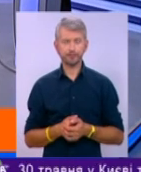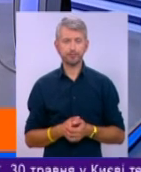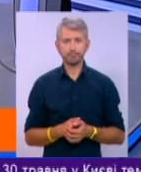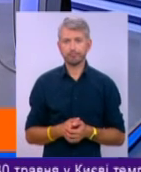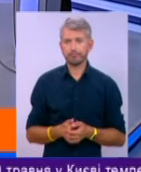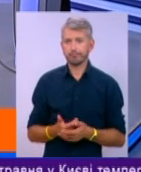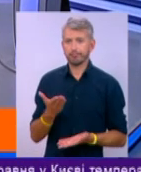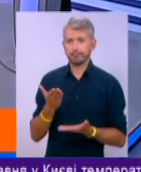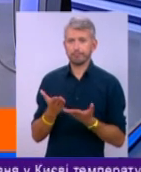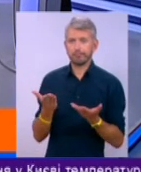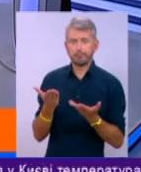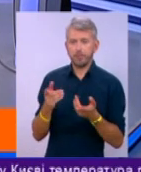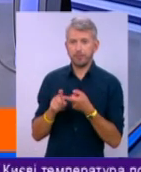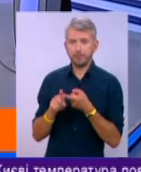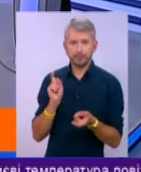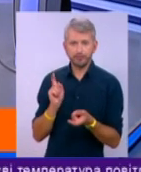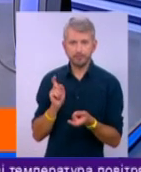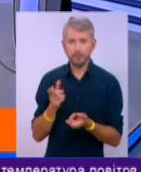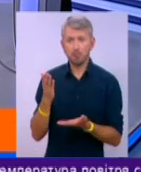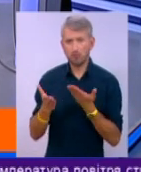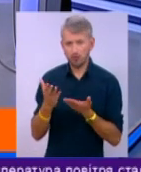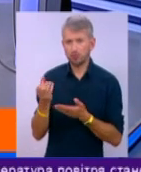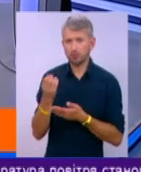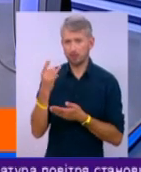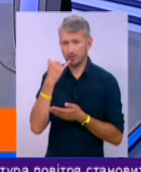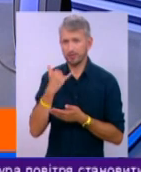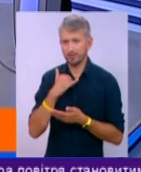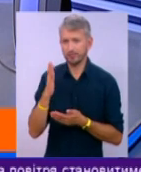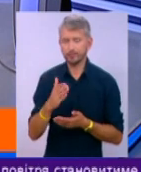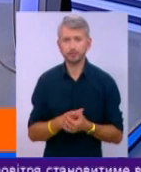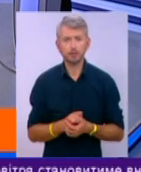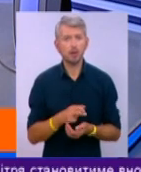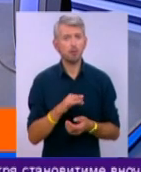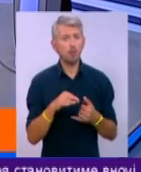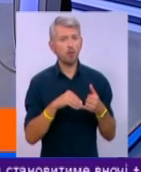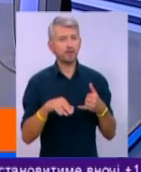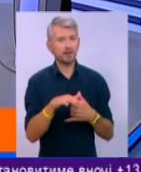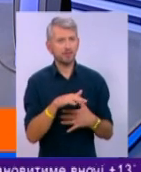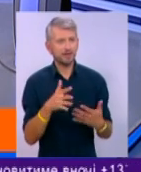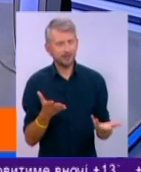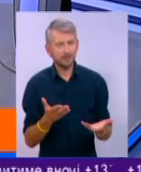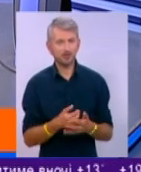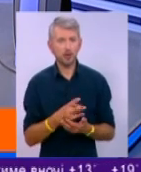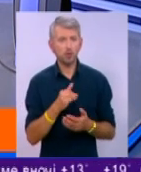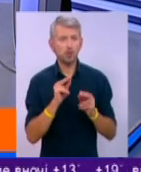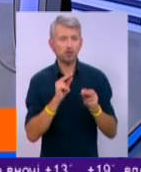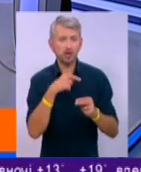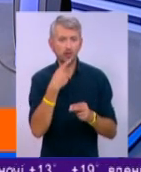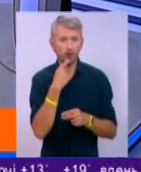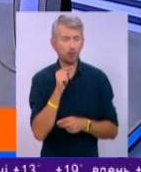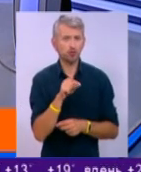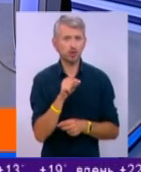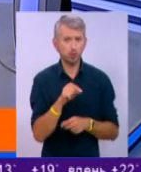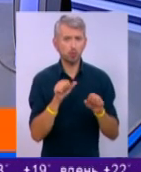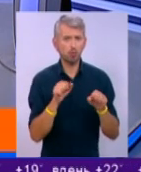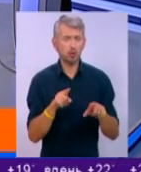Певно, що зірвалося. Так, можливо, ви дотелефонуєтесь до нас все ж таки. По землі. Ну, чесно кажучи, тут